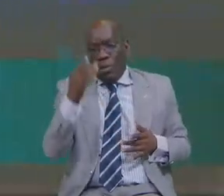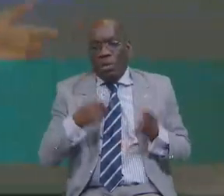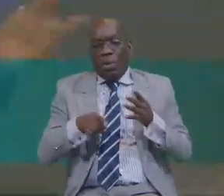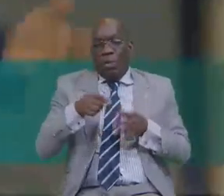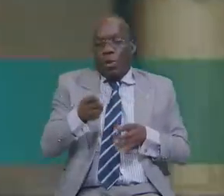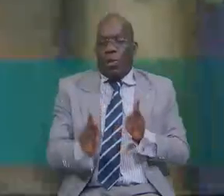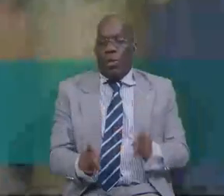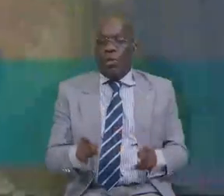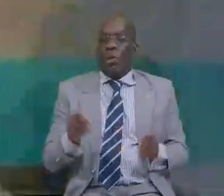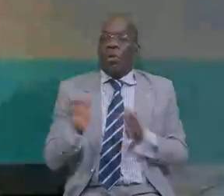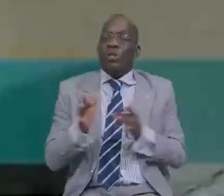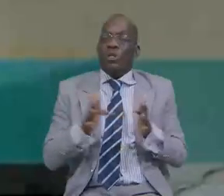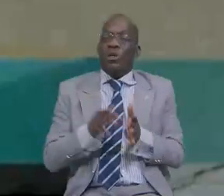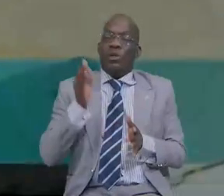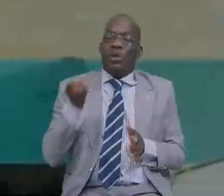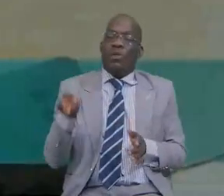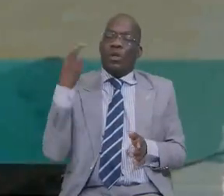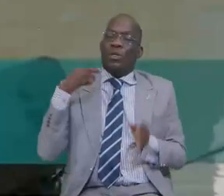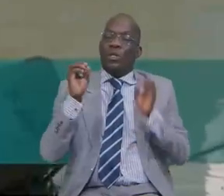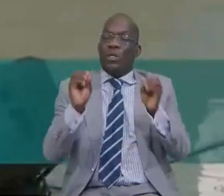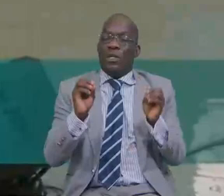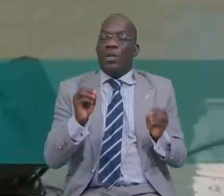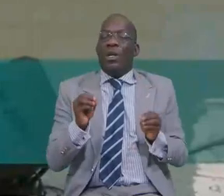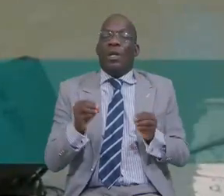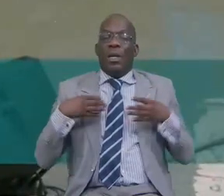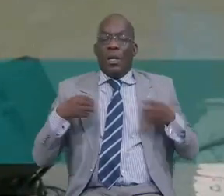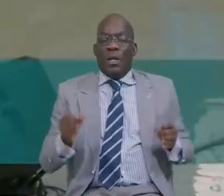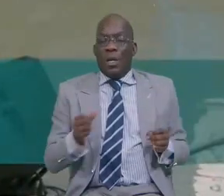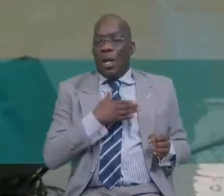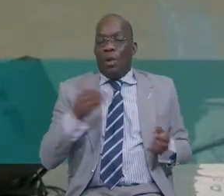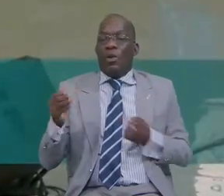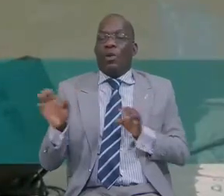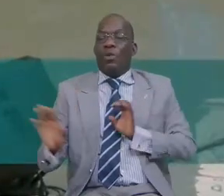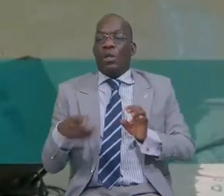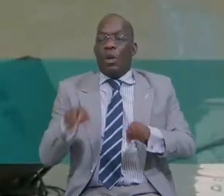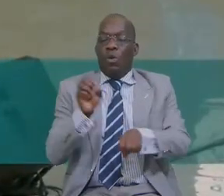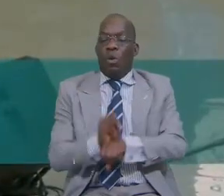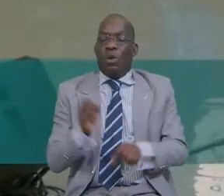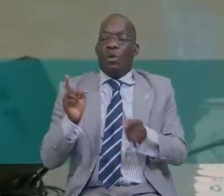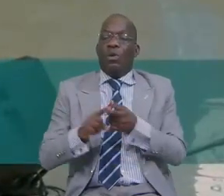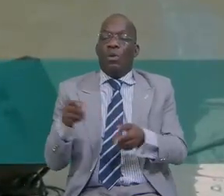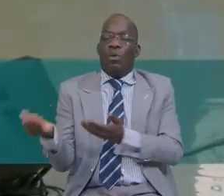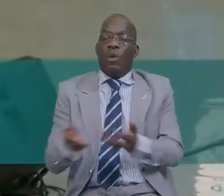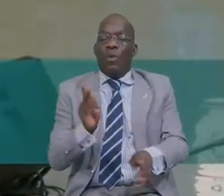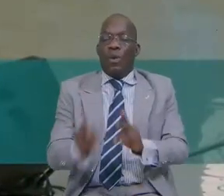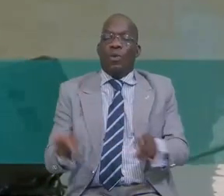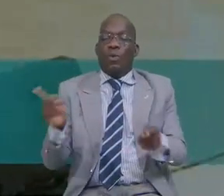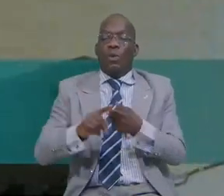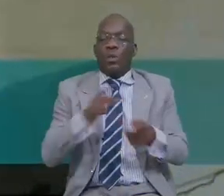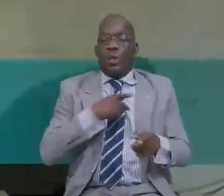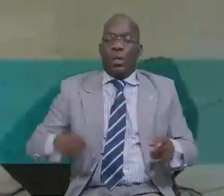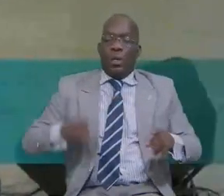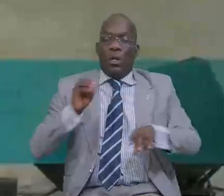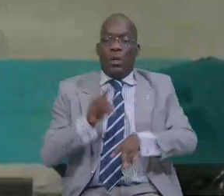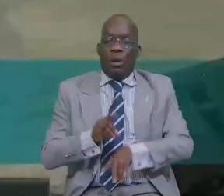S'il revenait encore et qu'il voulait faire l'œuvre pour conduire les gens dans le royaume, il allait continuer le même